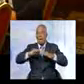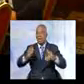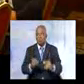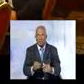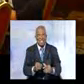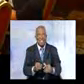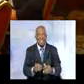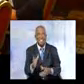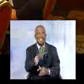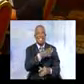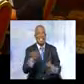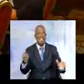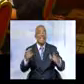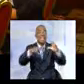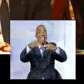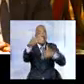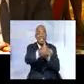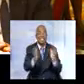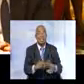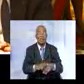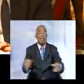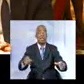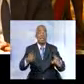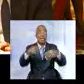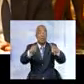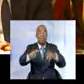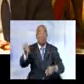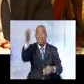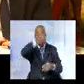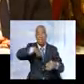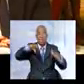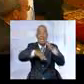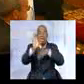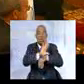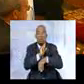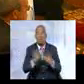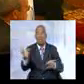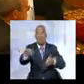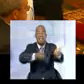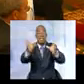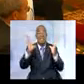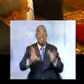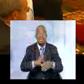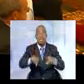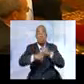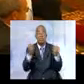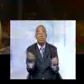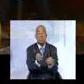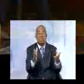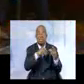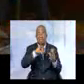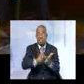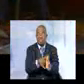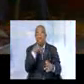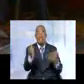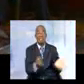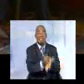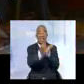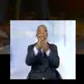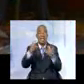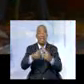conférence de la Chambre de commerce européenne en Côte d'Ivoire. Dans cette optique, les opérateurs économiques européens ont eu droit à trois